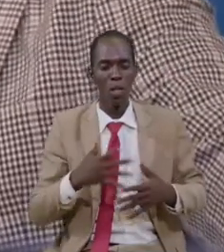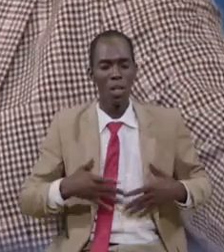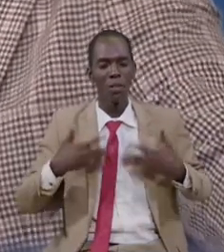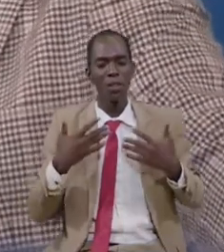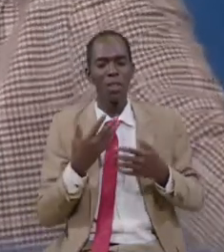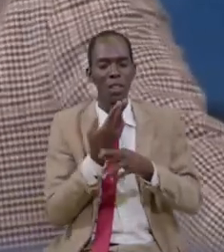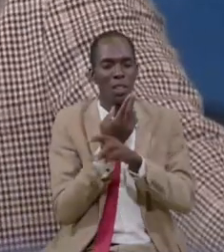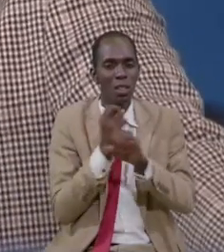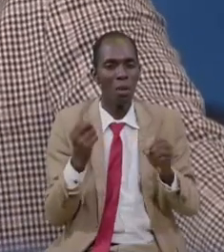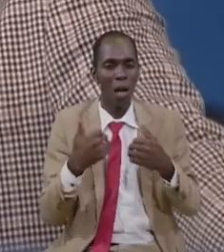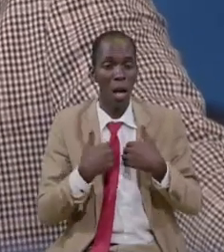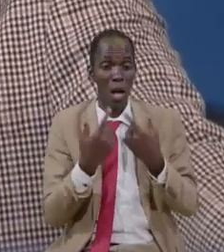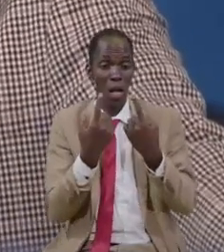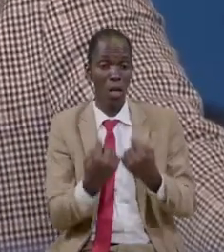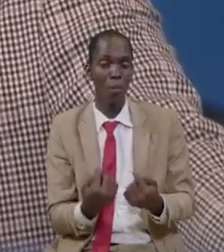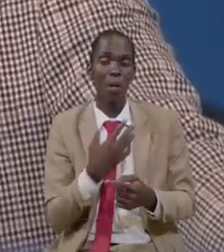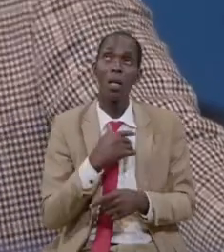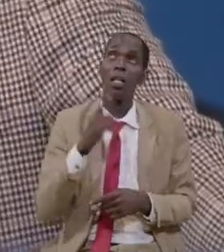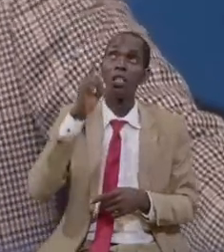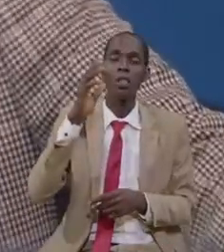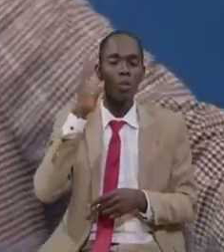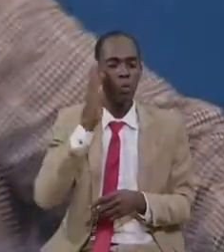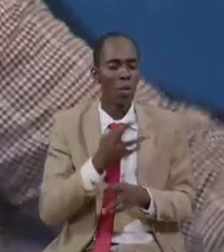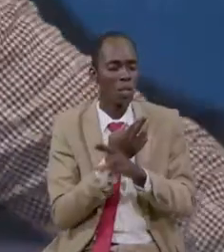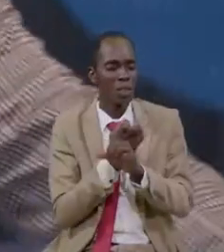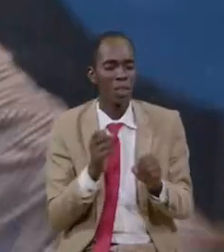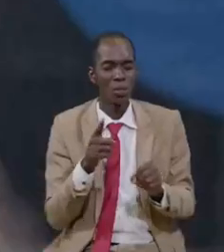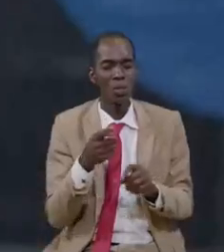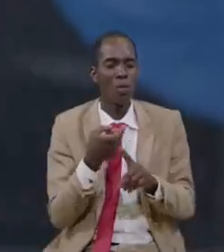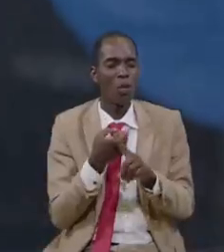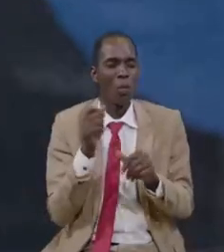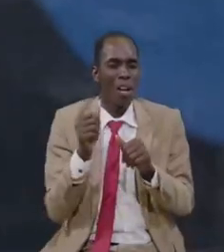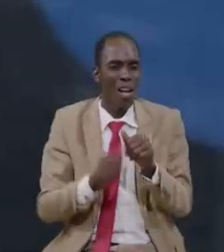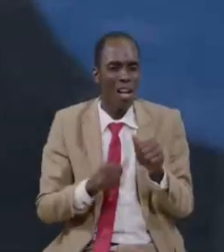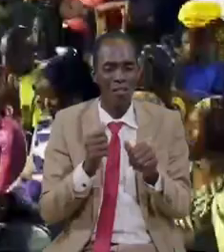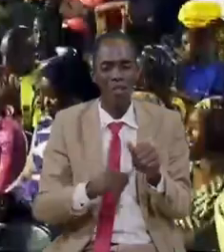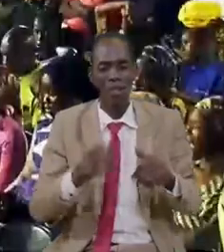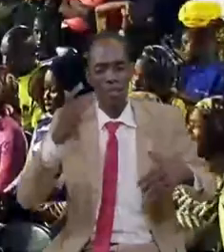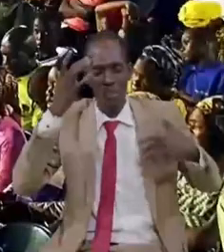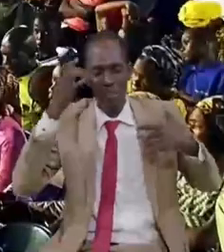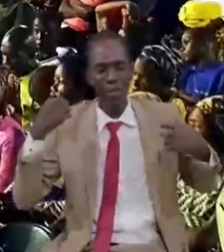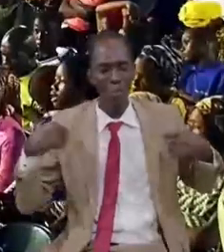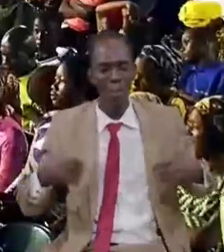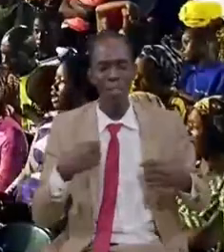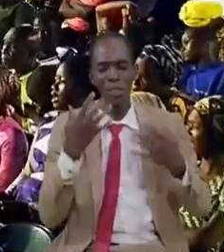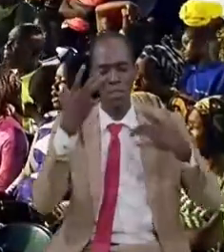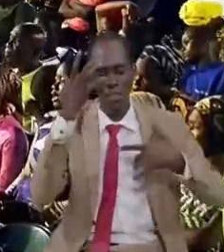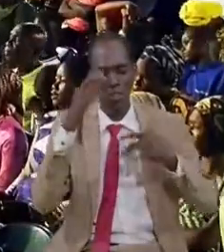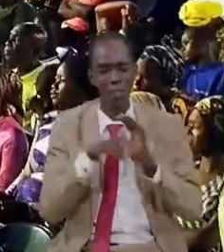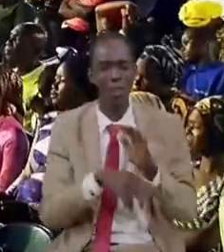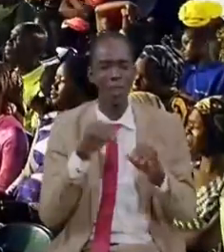soir. Et il va te racheter de toute infirmité et de toute maladie au nom de Jésus.